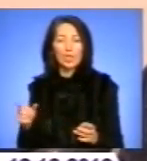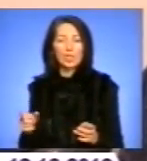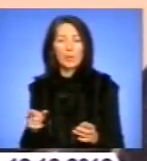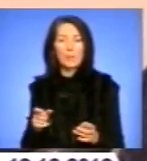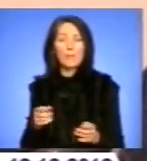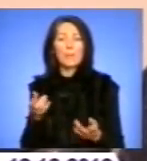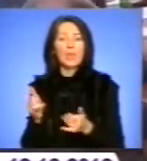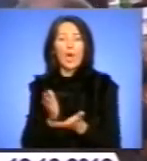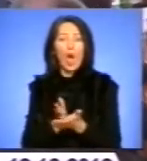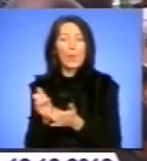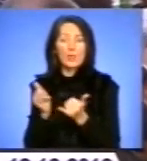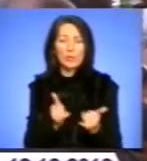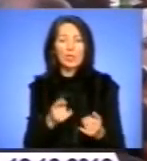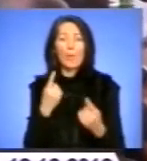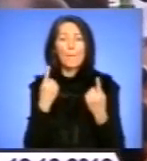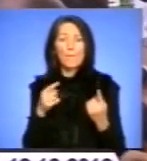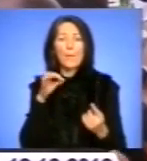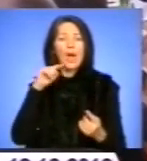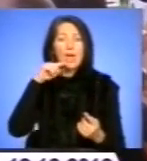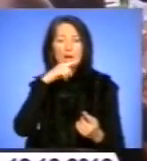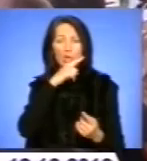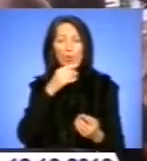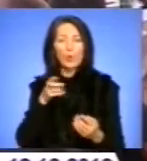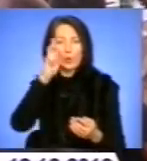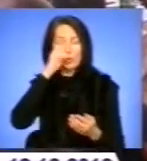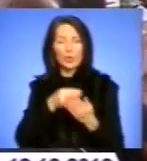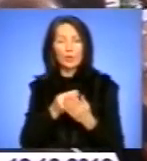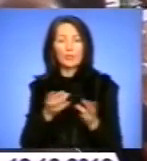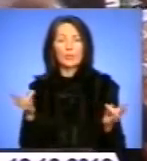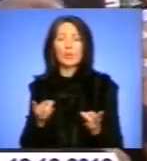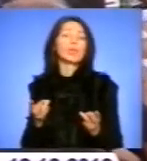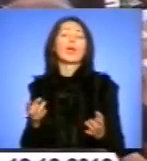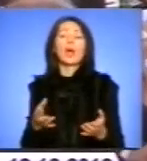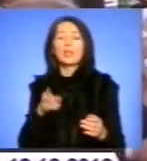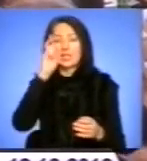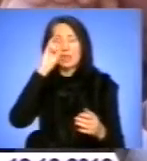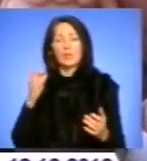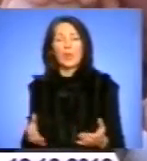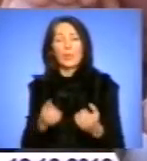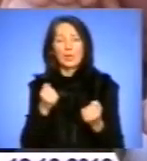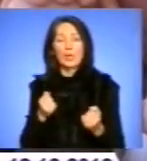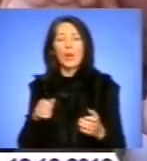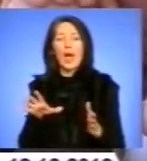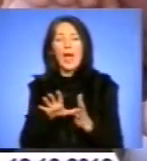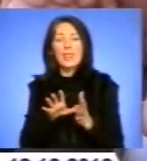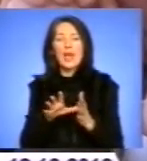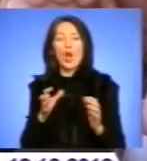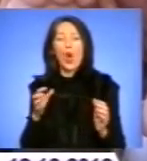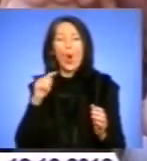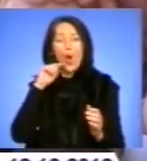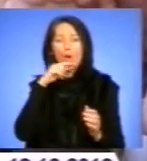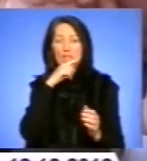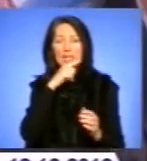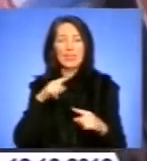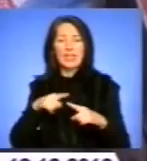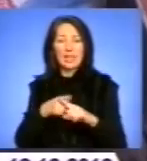обеспечить большую экономию в бюджете. Необхідно забезпечити державну підтримку впровадження енергоощадних технологій на підприємствах, запевняють